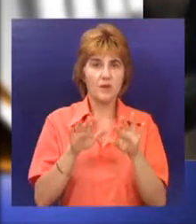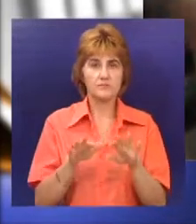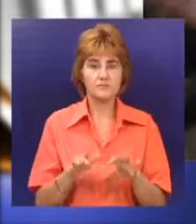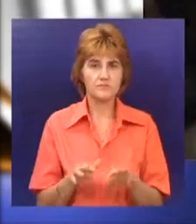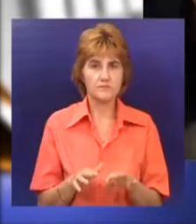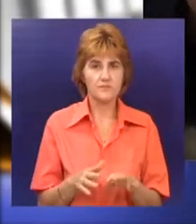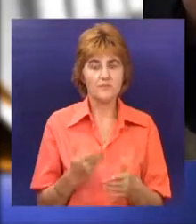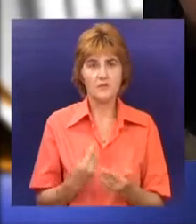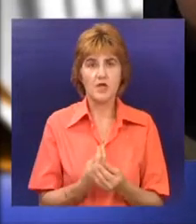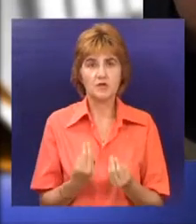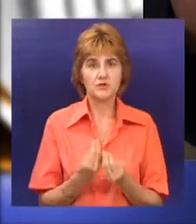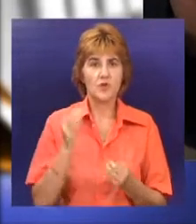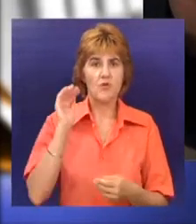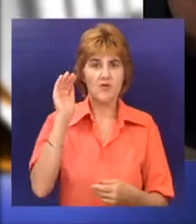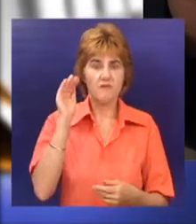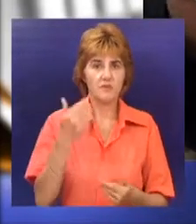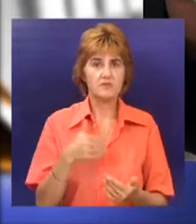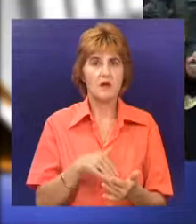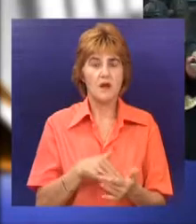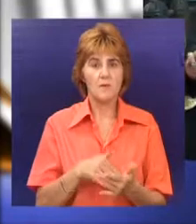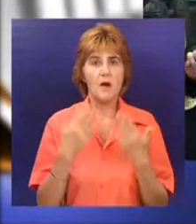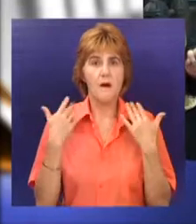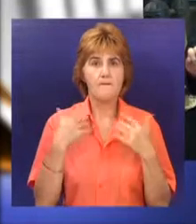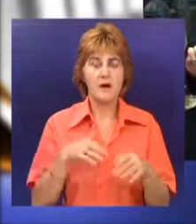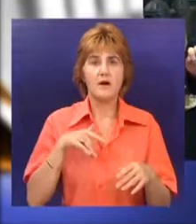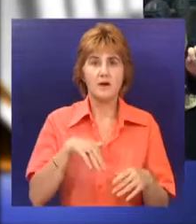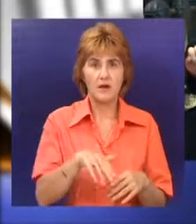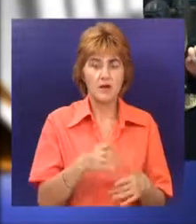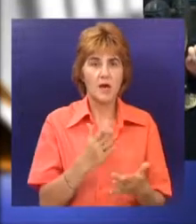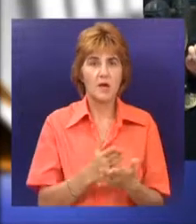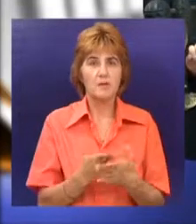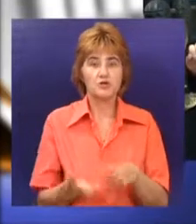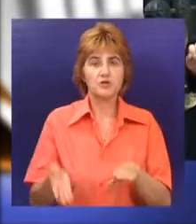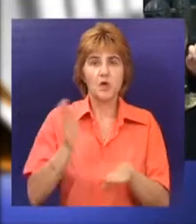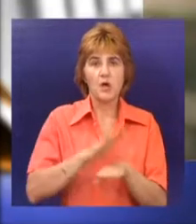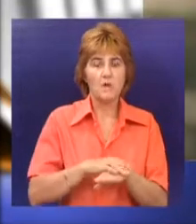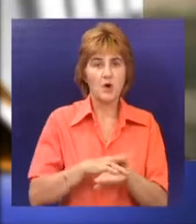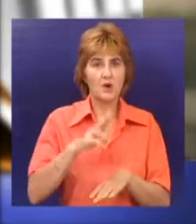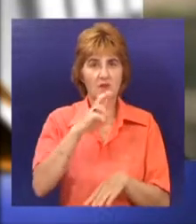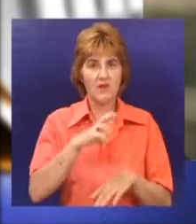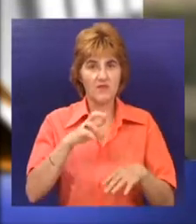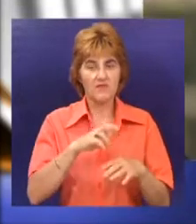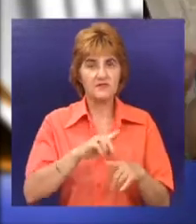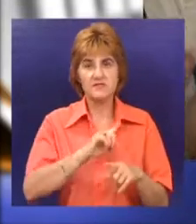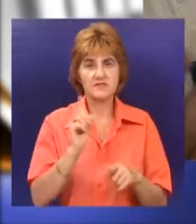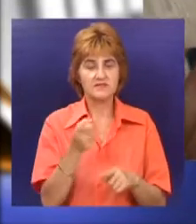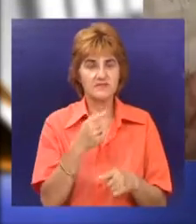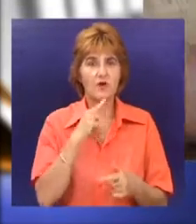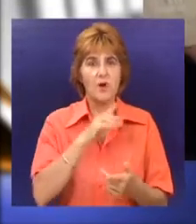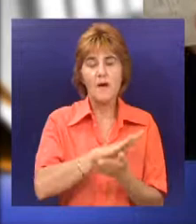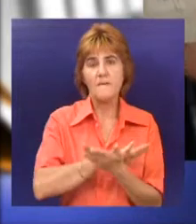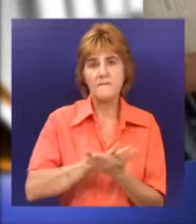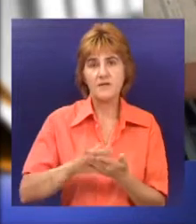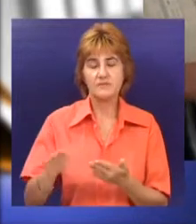e-mail ili da biste došli do neke informacije. Park od Plave fontane naredne 2 godine bit će pokriven wireless internet mrežom koju ćete